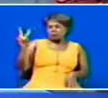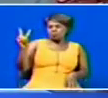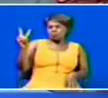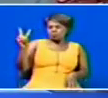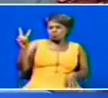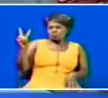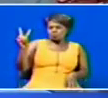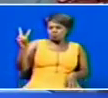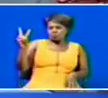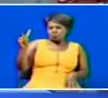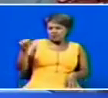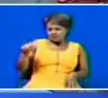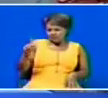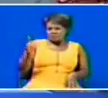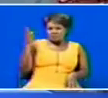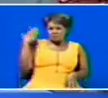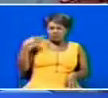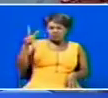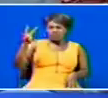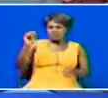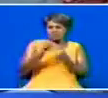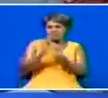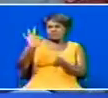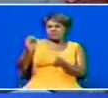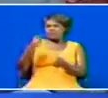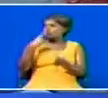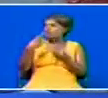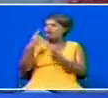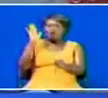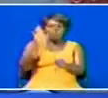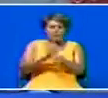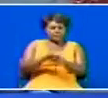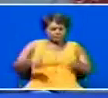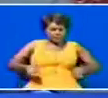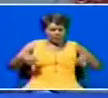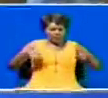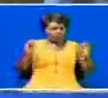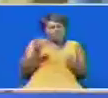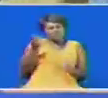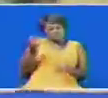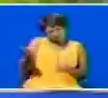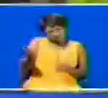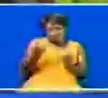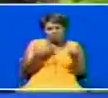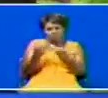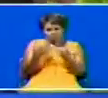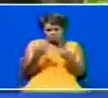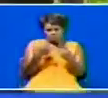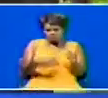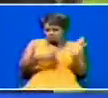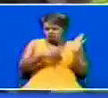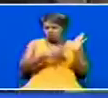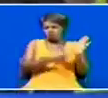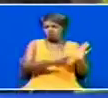when they played that in 2013. Hakusema mengi katika uhai wake, lakini machache aliyosema yalionyesha